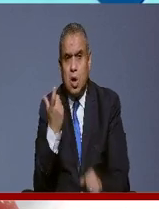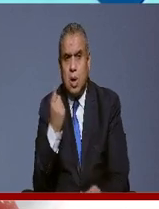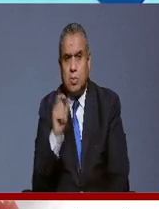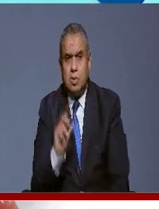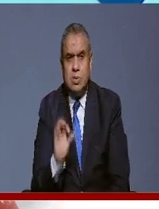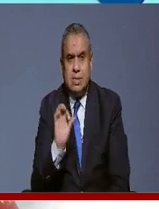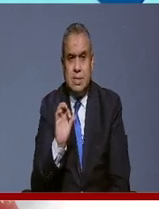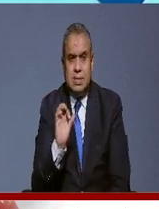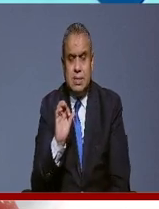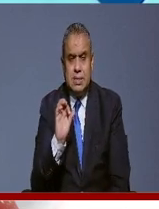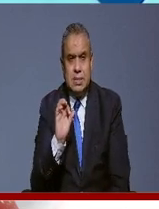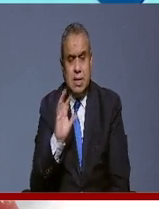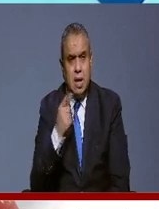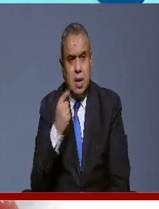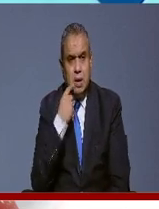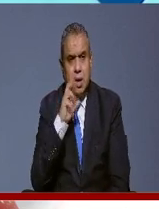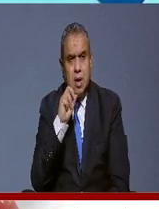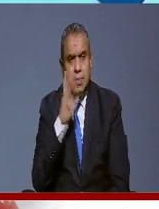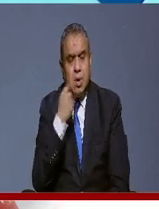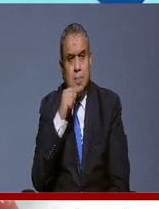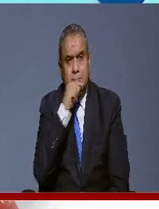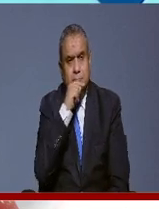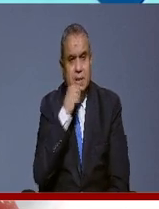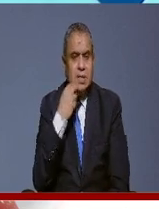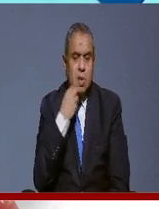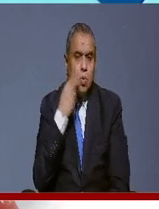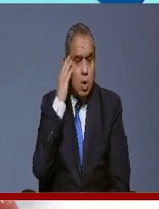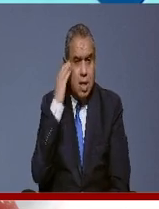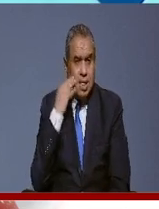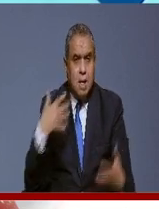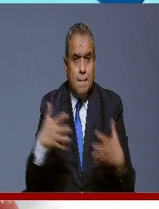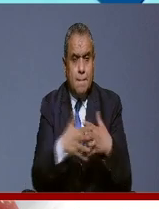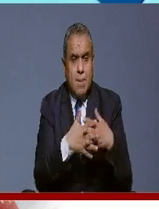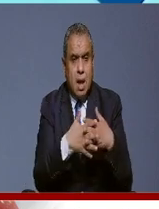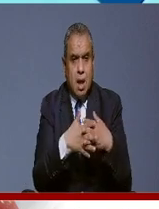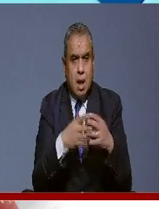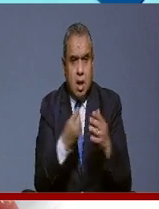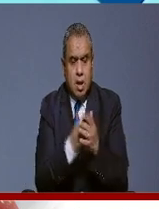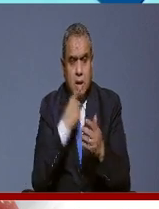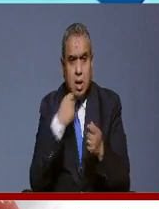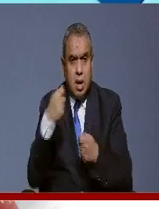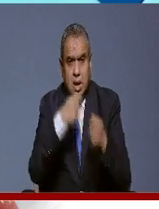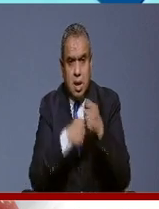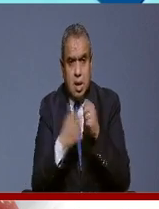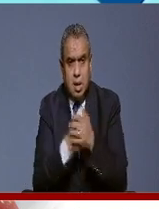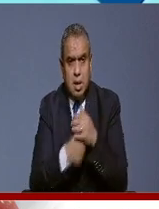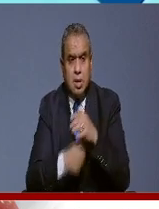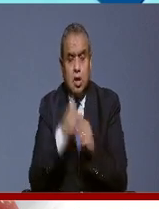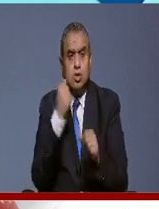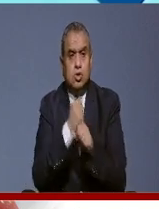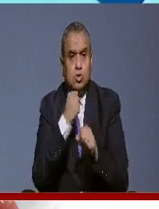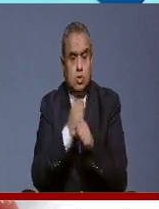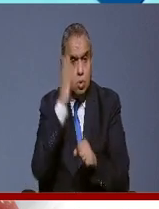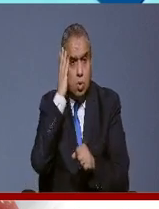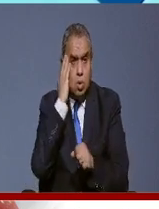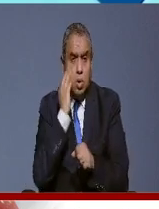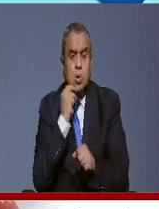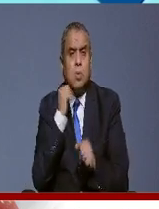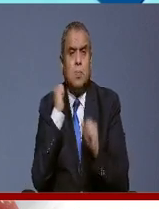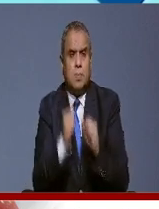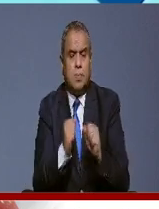و25 رجل. التأثير الاجتماعي والاقتصادي على الناس دي عالي جدا. والأمر